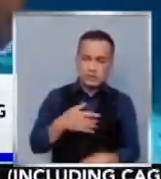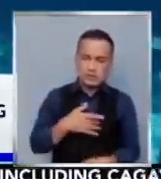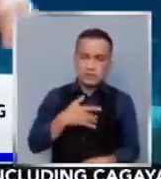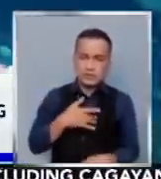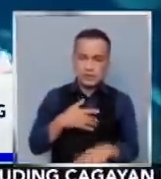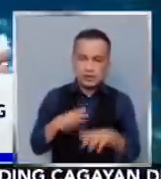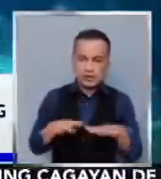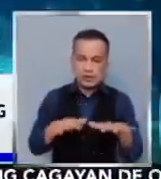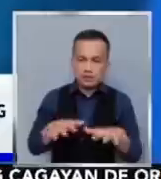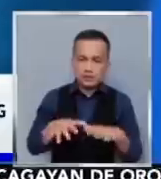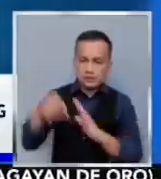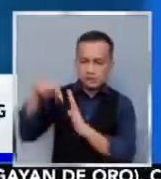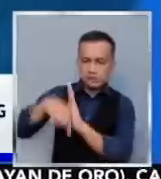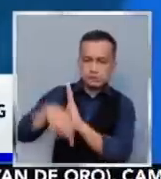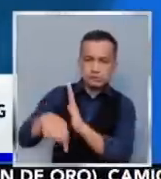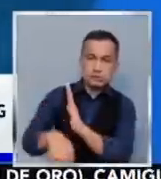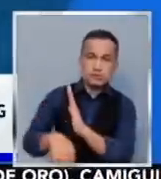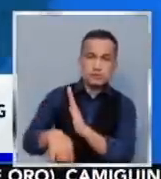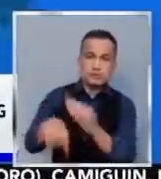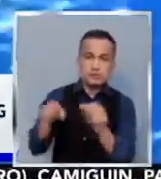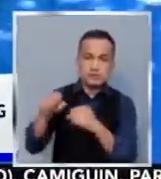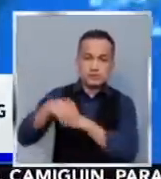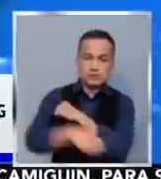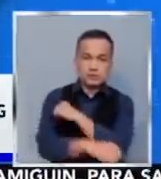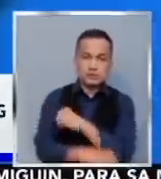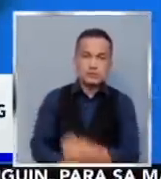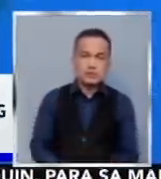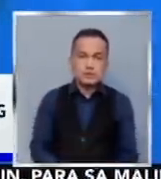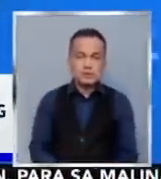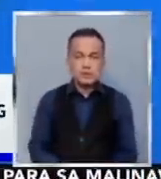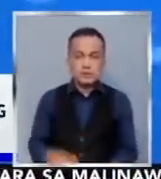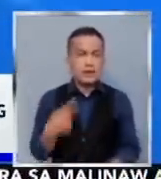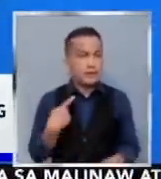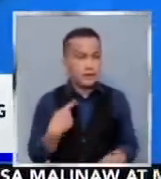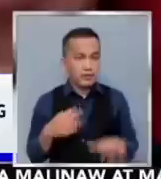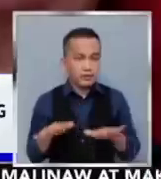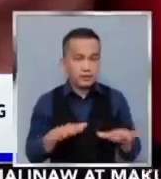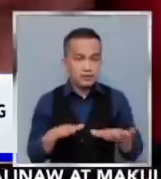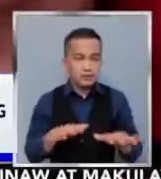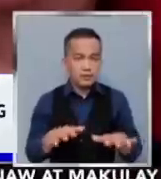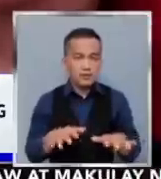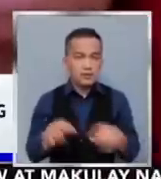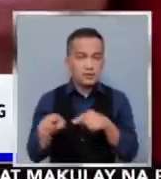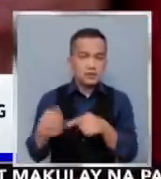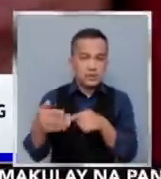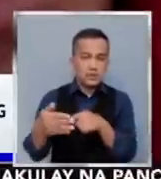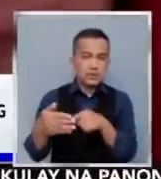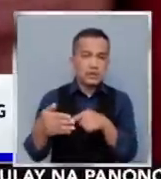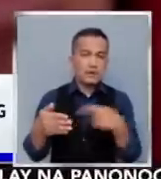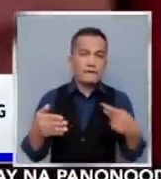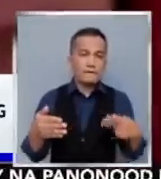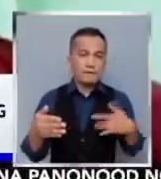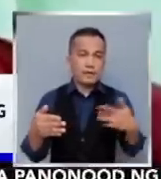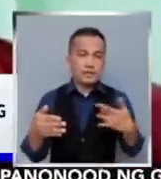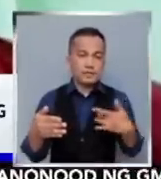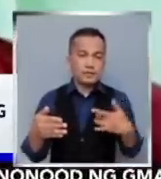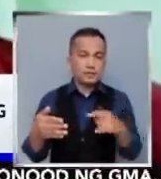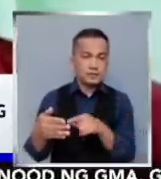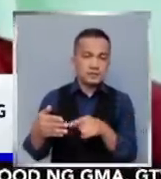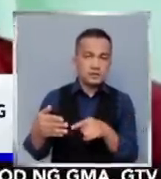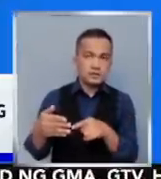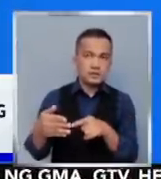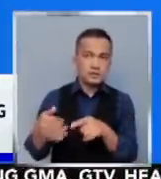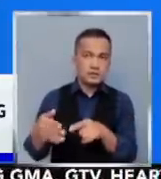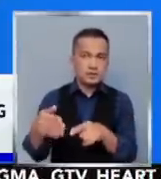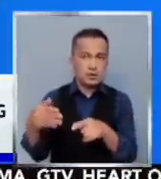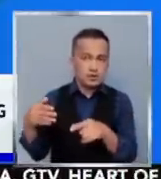sa malalim na dagat. Kung merong mga paggalaw under, sila yung unang makakaramdam. Either that they move horizontally